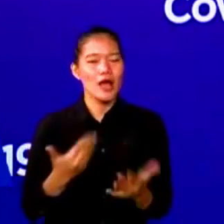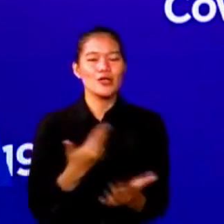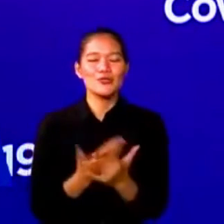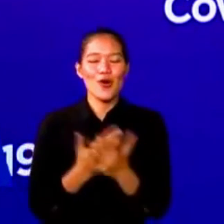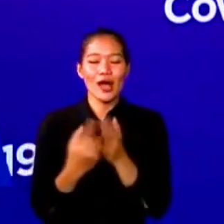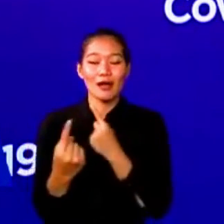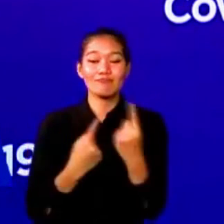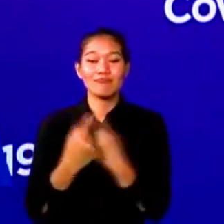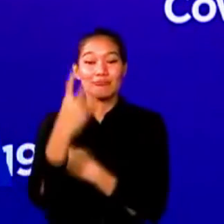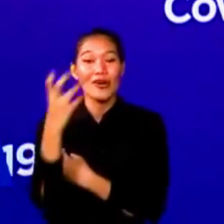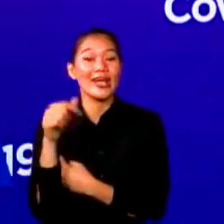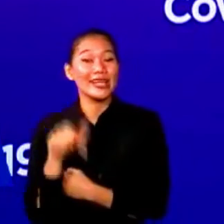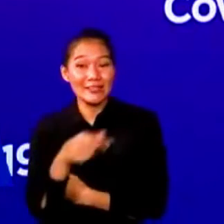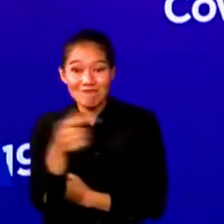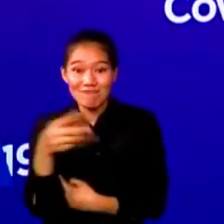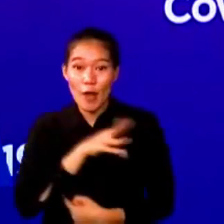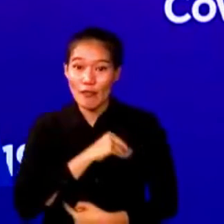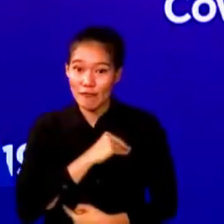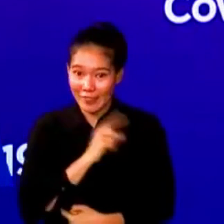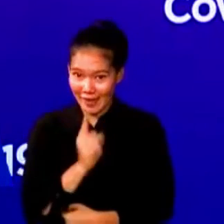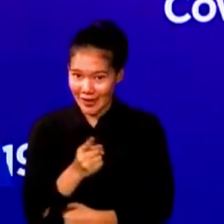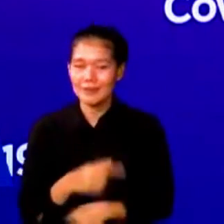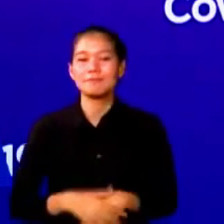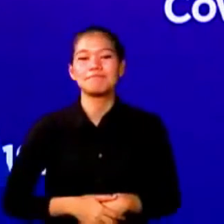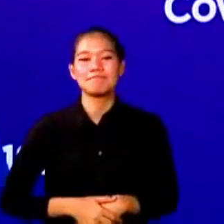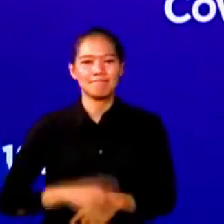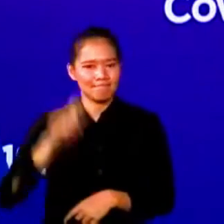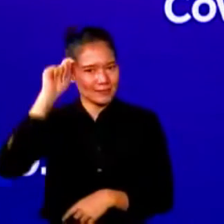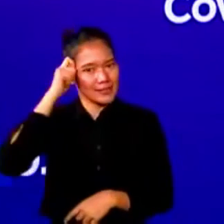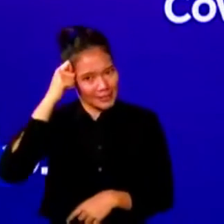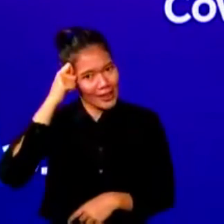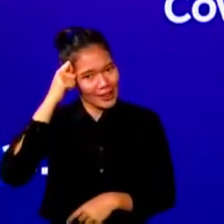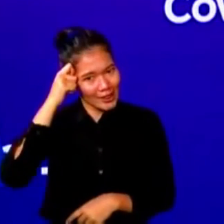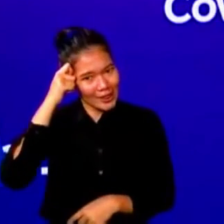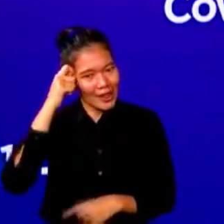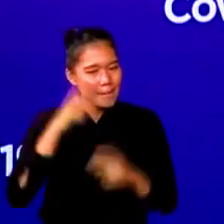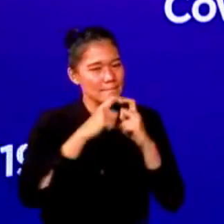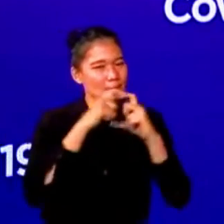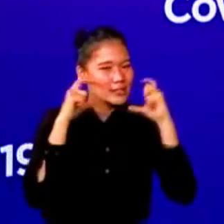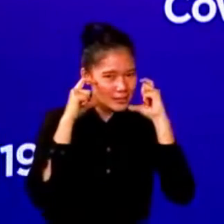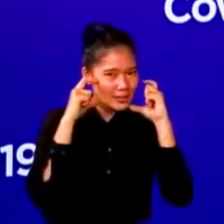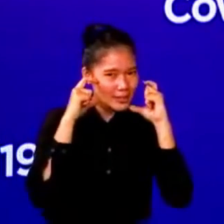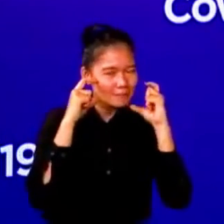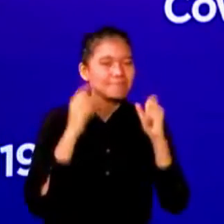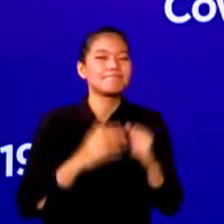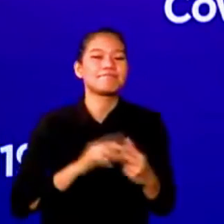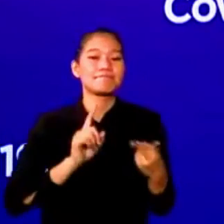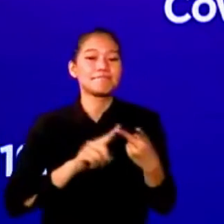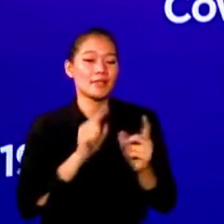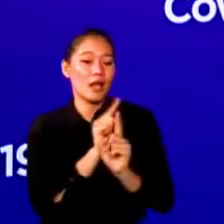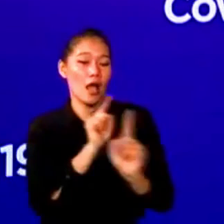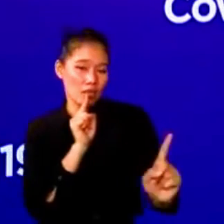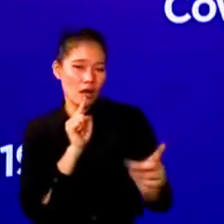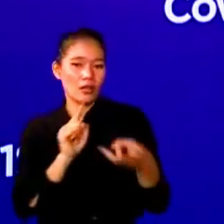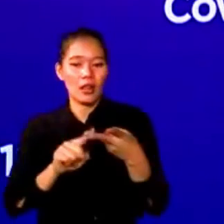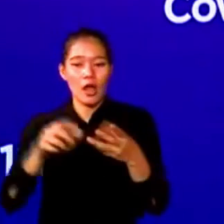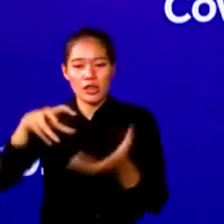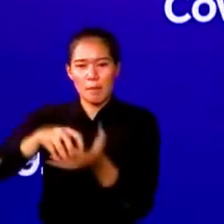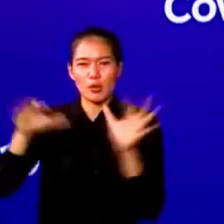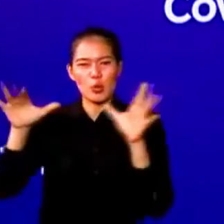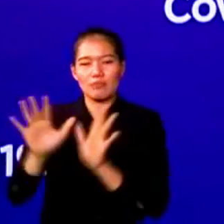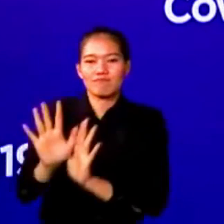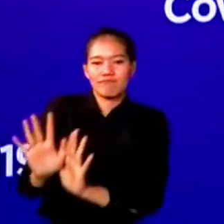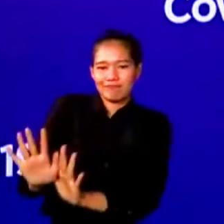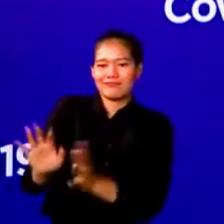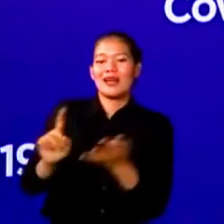bincang-bincang sore hari ini dapat bermanfaat untuk kita semua jangan lupa untuk selalu memakai masker dengan benar menjaga jarak dan menghindari